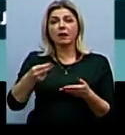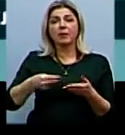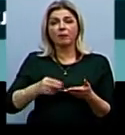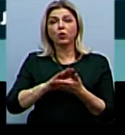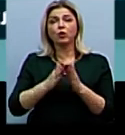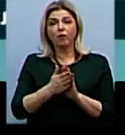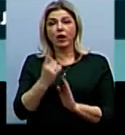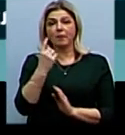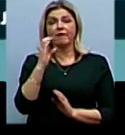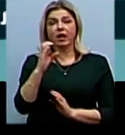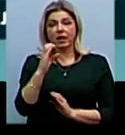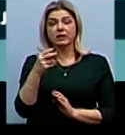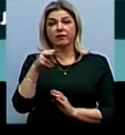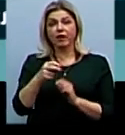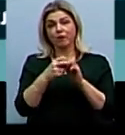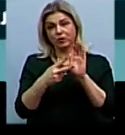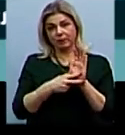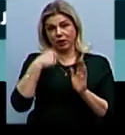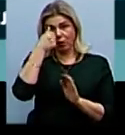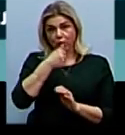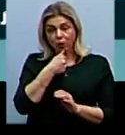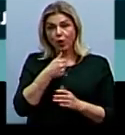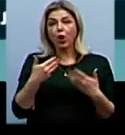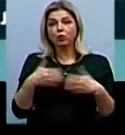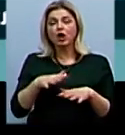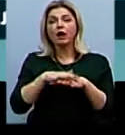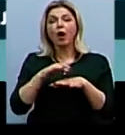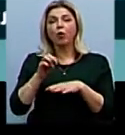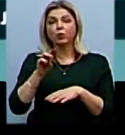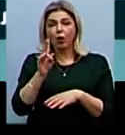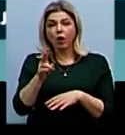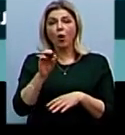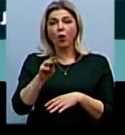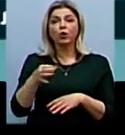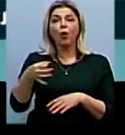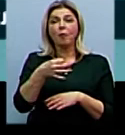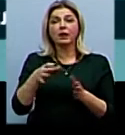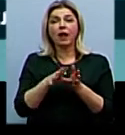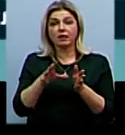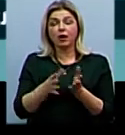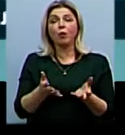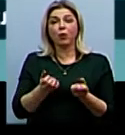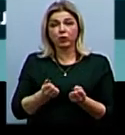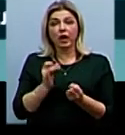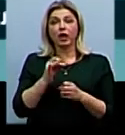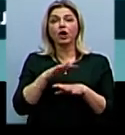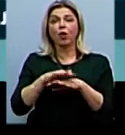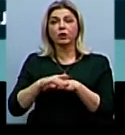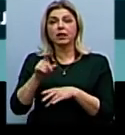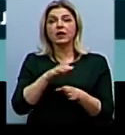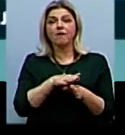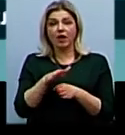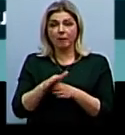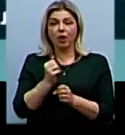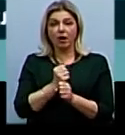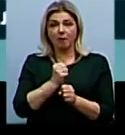з 1 вересня 2018 року. Вже рахунок від Обленерго ми отримали. Також рахунки за виконання роботи